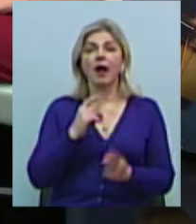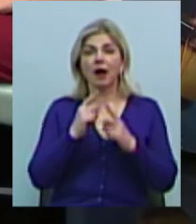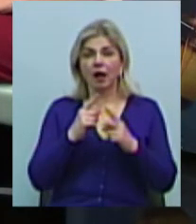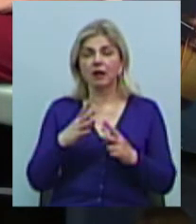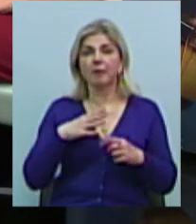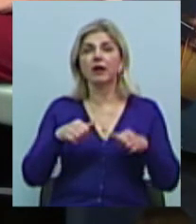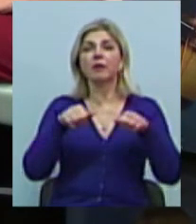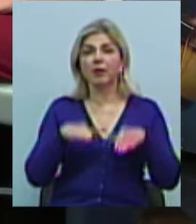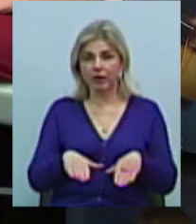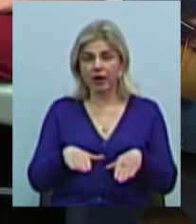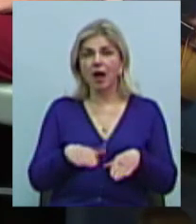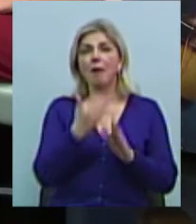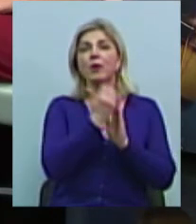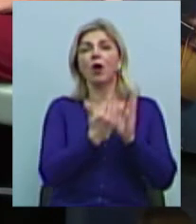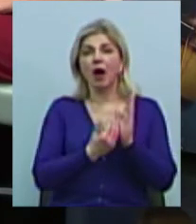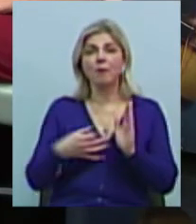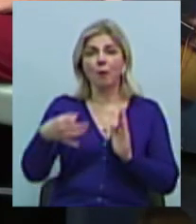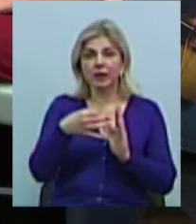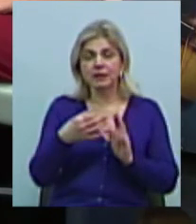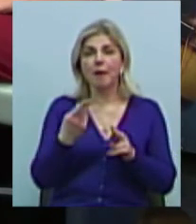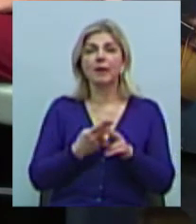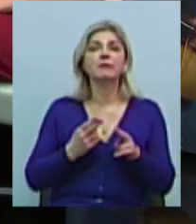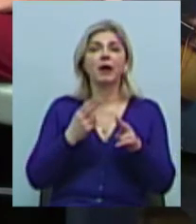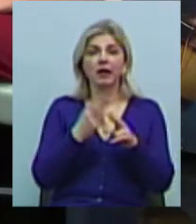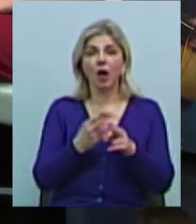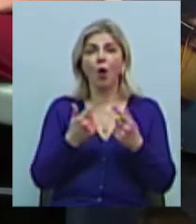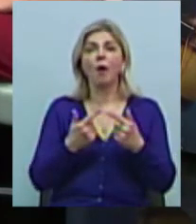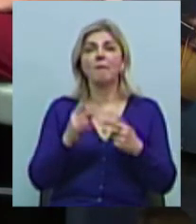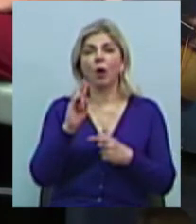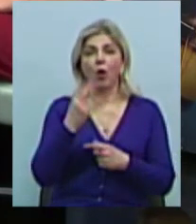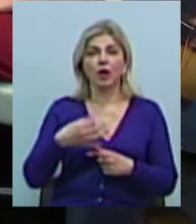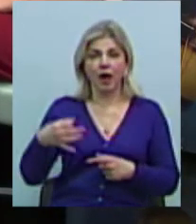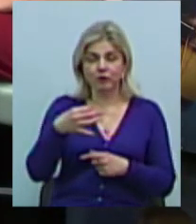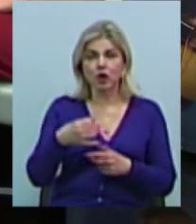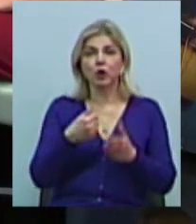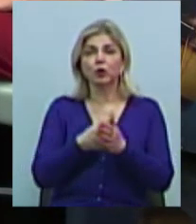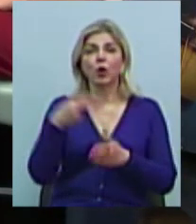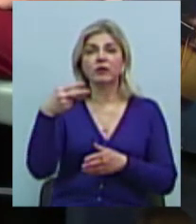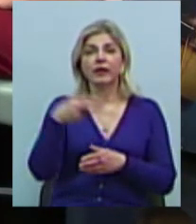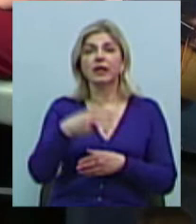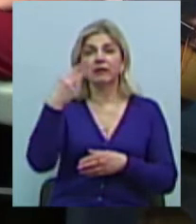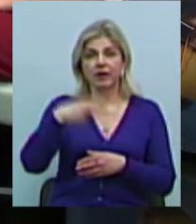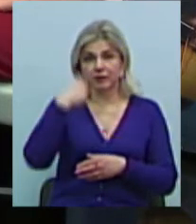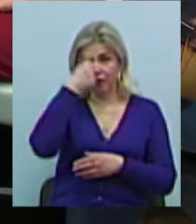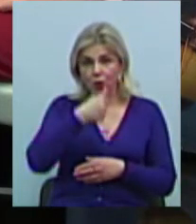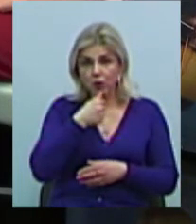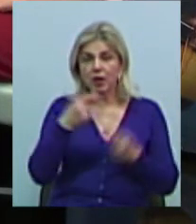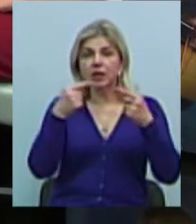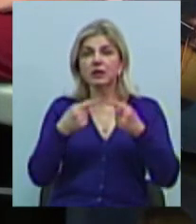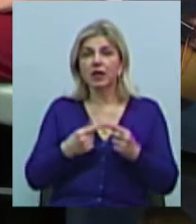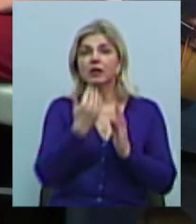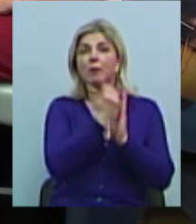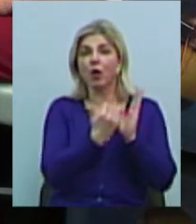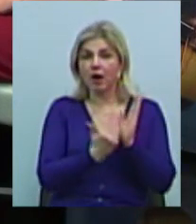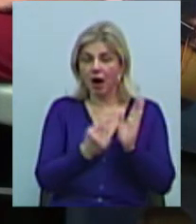програма «Безбар'єрна Миколаївщина». Вона діє до 2020 року. Згідно цієї програми, люди з інвалідністю